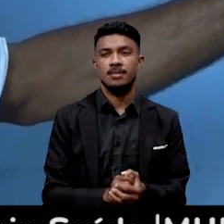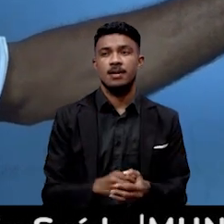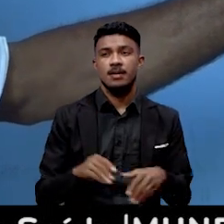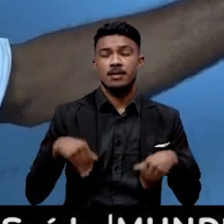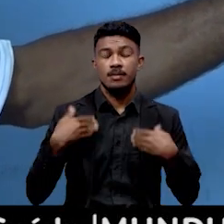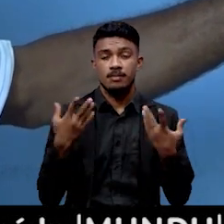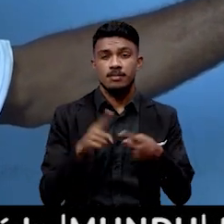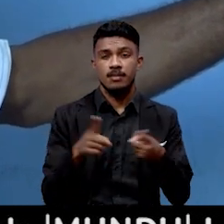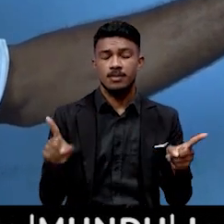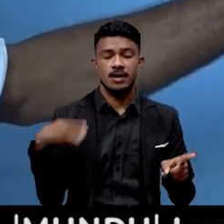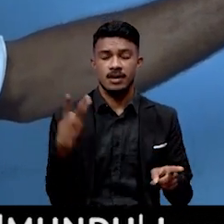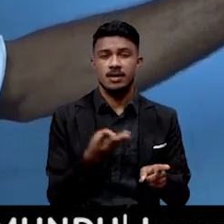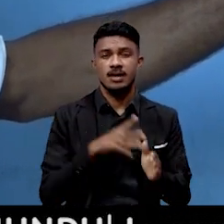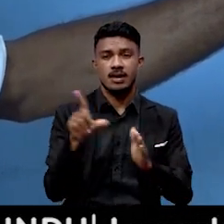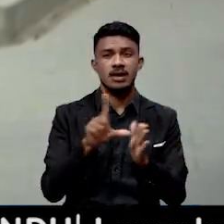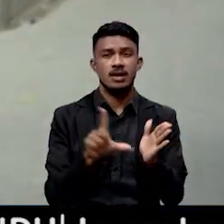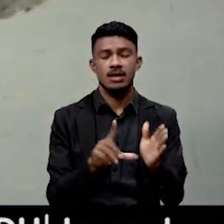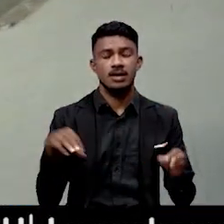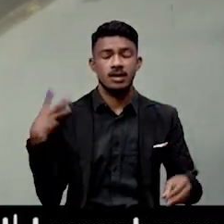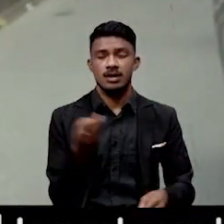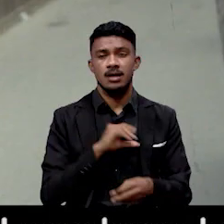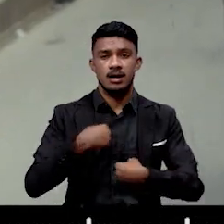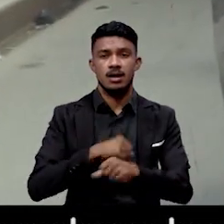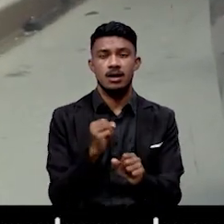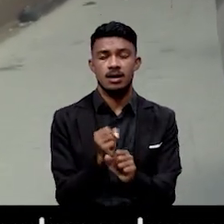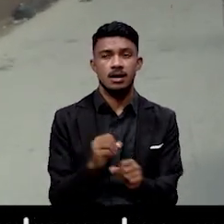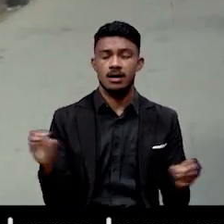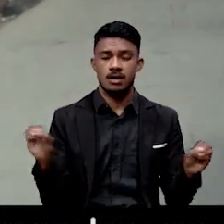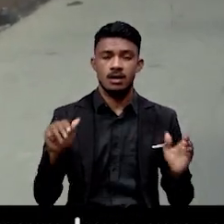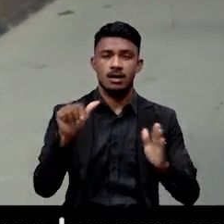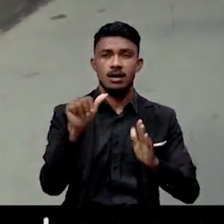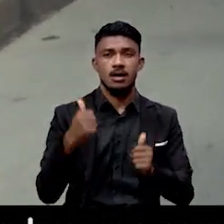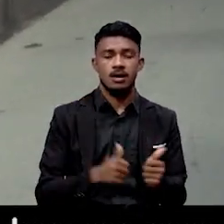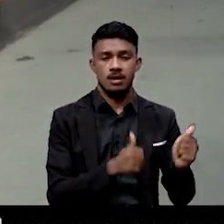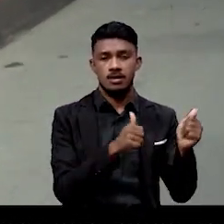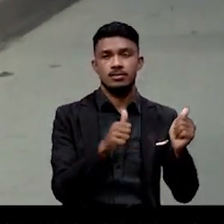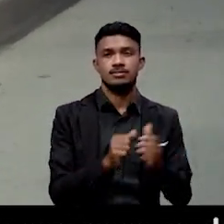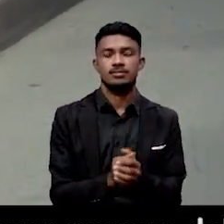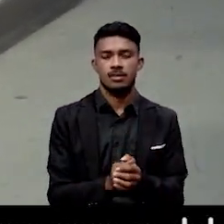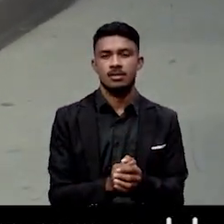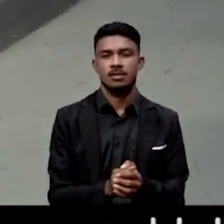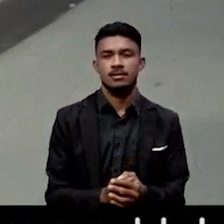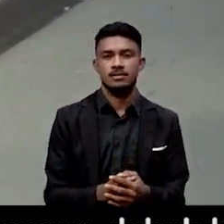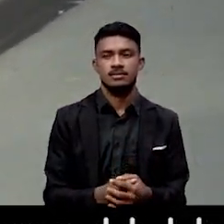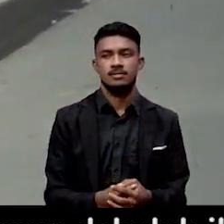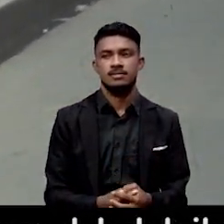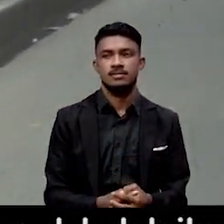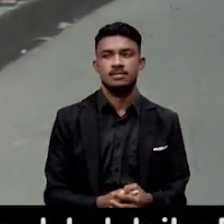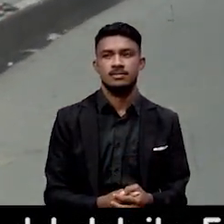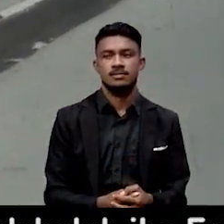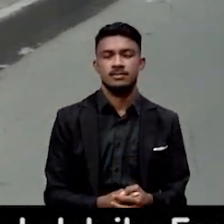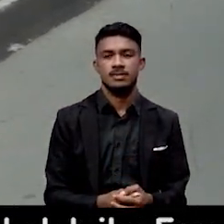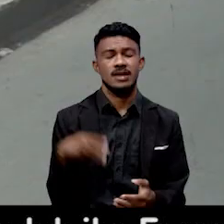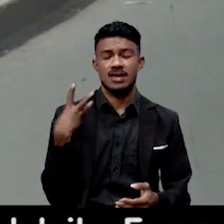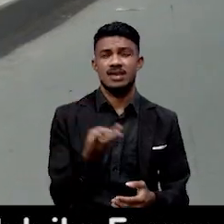nia leria sih kita lau obdesi. Ni nia frakeza nih ya nih be. Tambah ita nia sinceridade de decisões. né maklaya